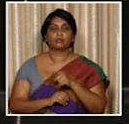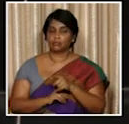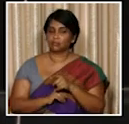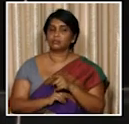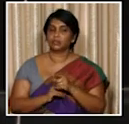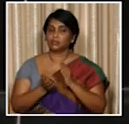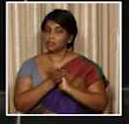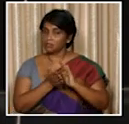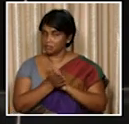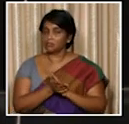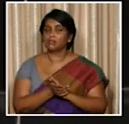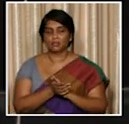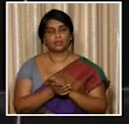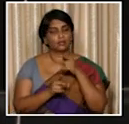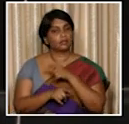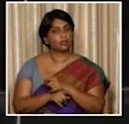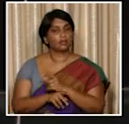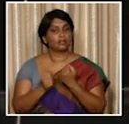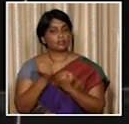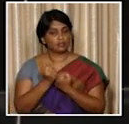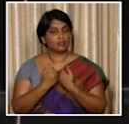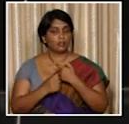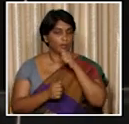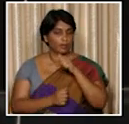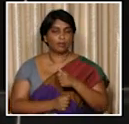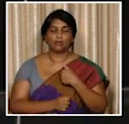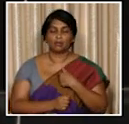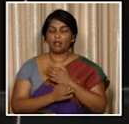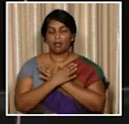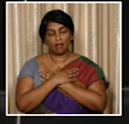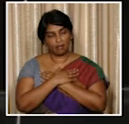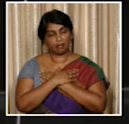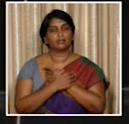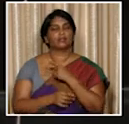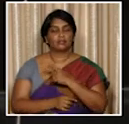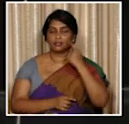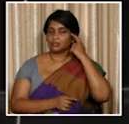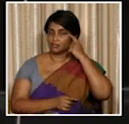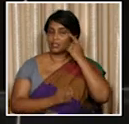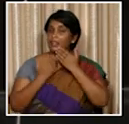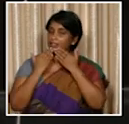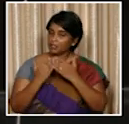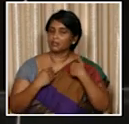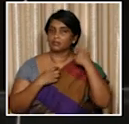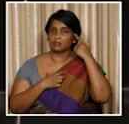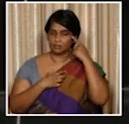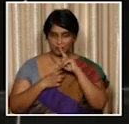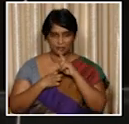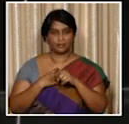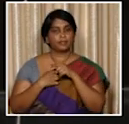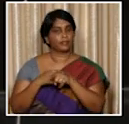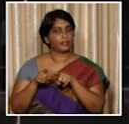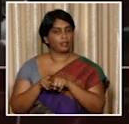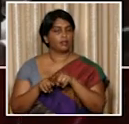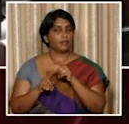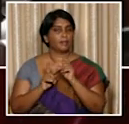இருந்தார். அதற்காக பல சவால்களை அவர் எதிர்கொண்டார். ஜனாதிபதியை தெரிவு செய்வதற்கான தேவை பாராளுமன்றத்துக்கு ஏற்பட்ட